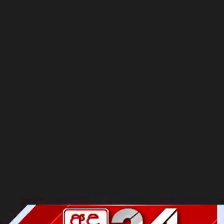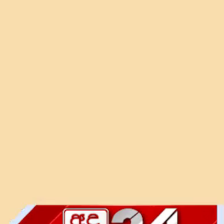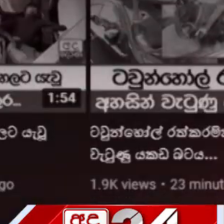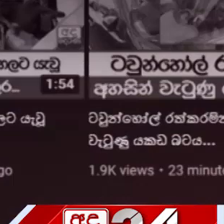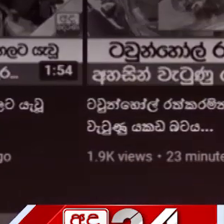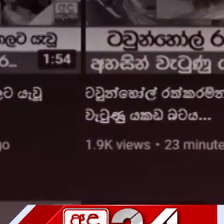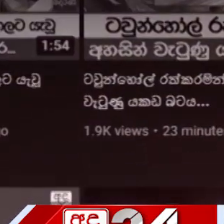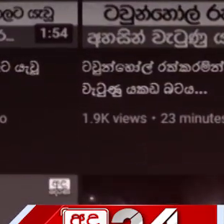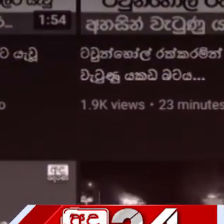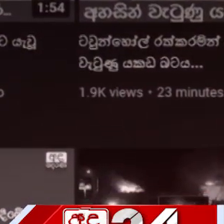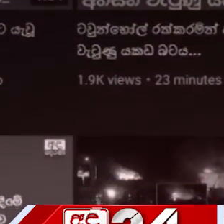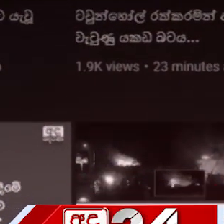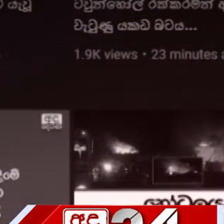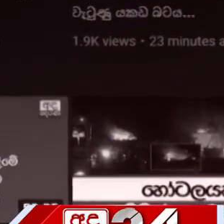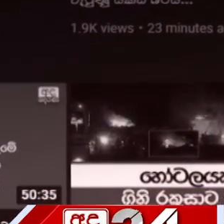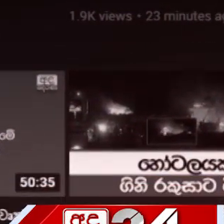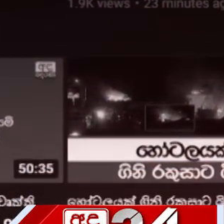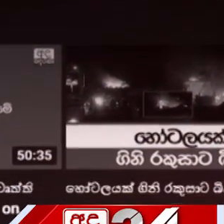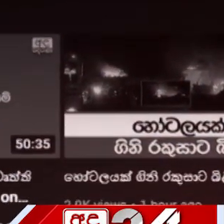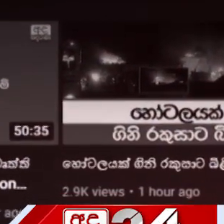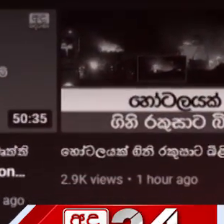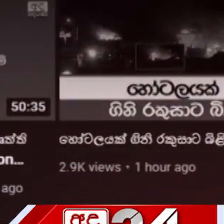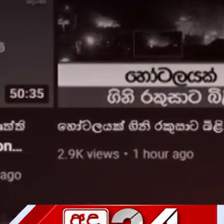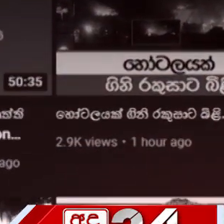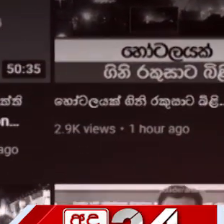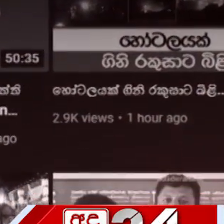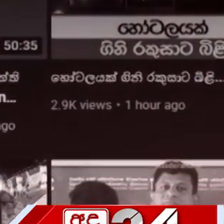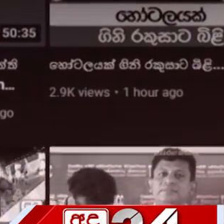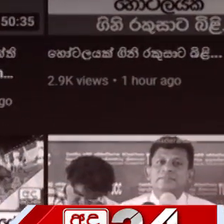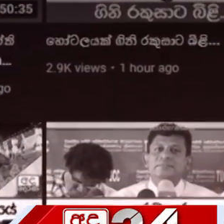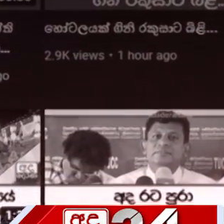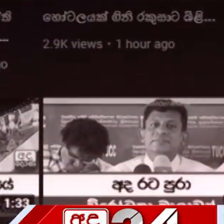නාලිකාව YouTube අද දෙරණ දැන්ම subscribe කරන්න.